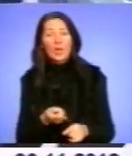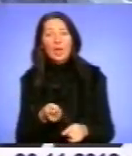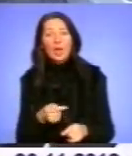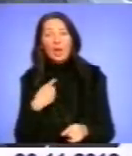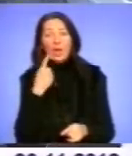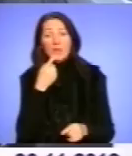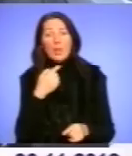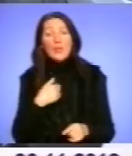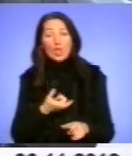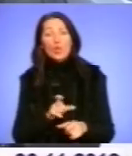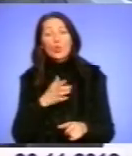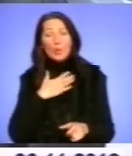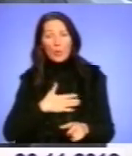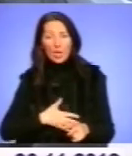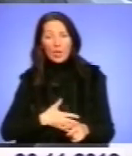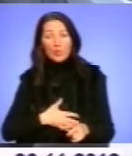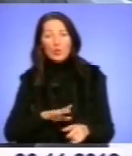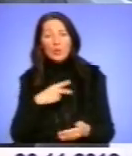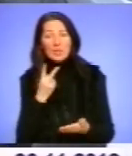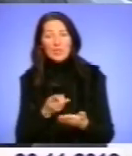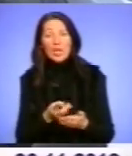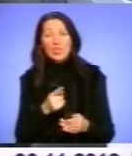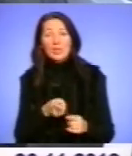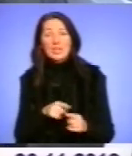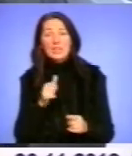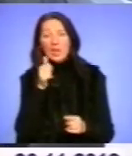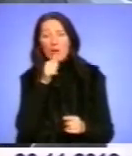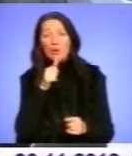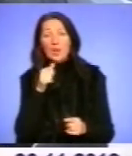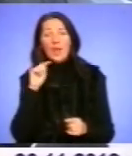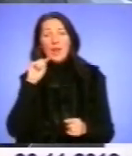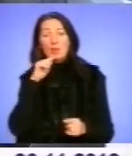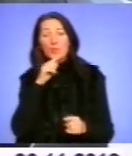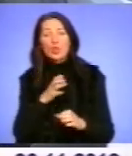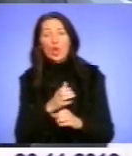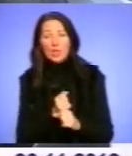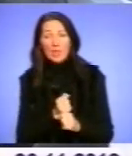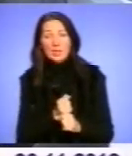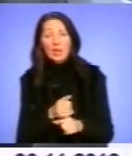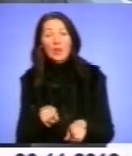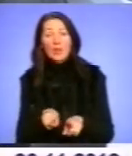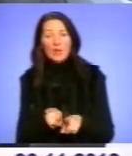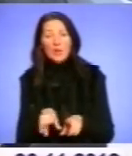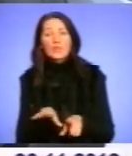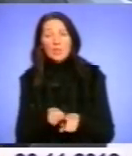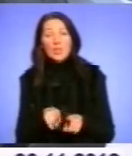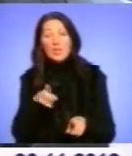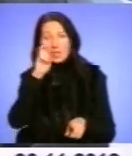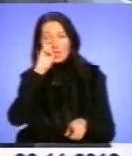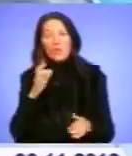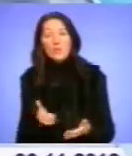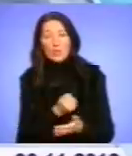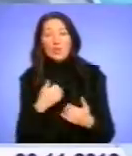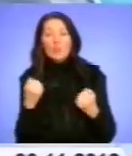Власне, і дуже приємно, що незважаючи ось на ці роки економічної кризи, все-таки державі вдавалося підтримувати